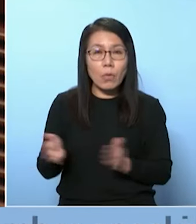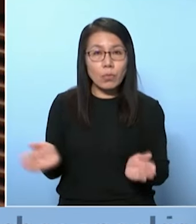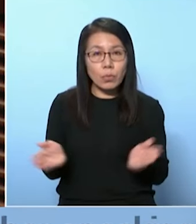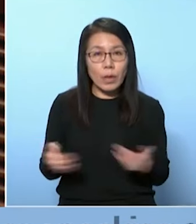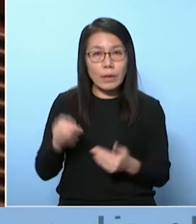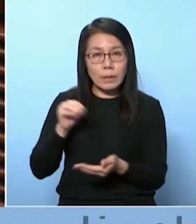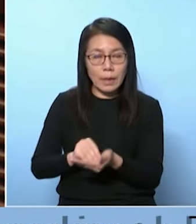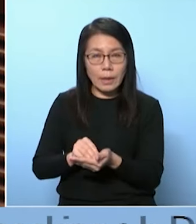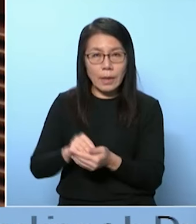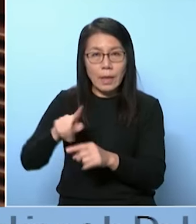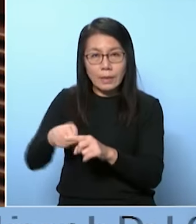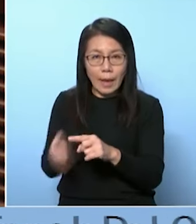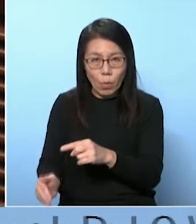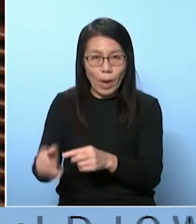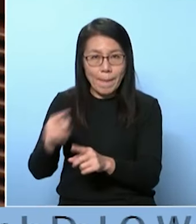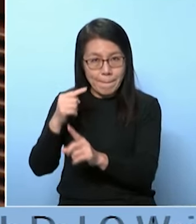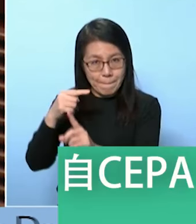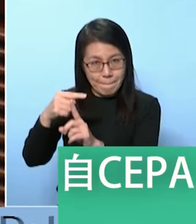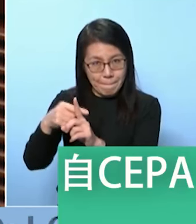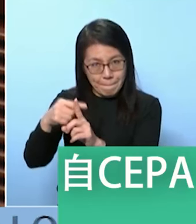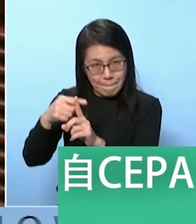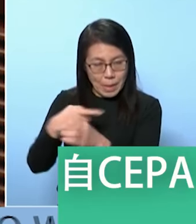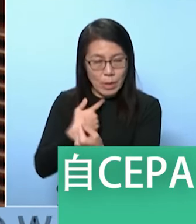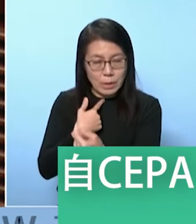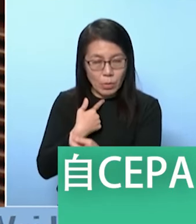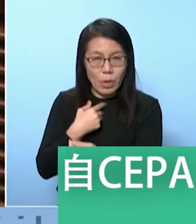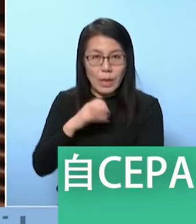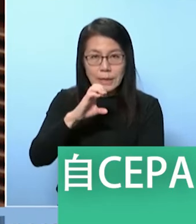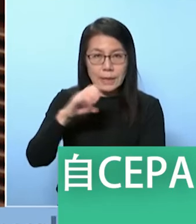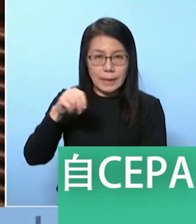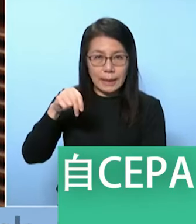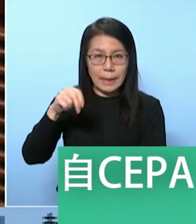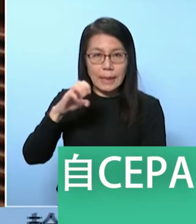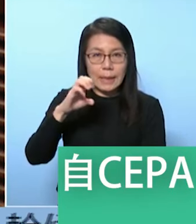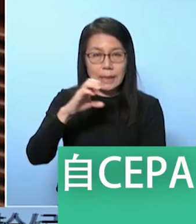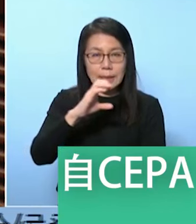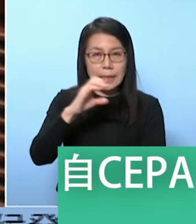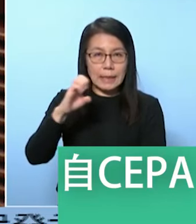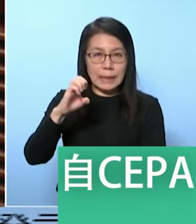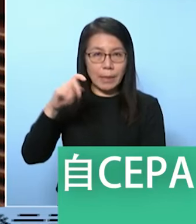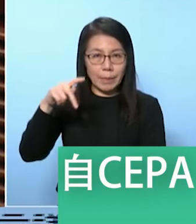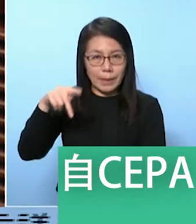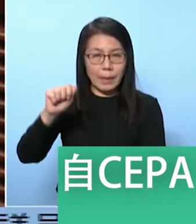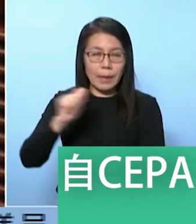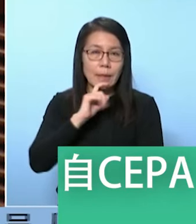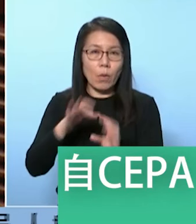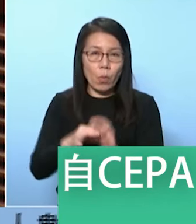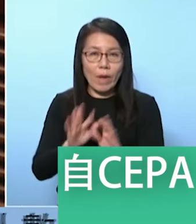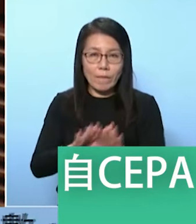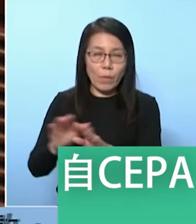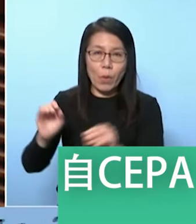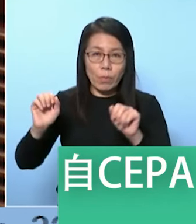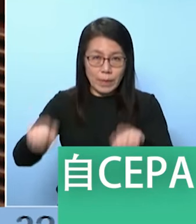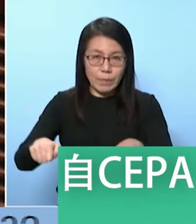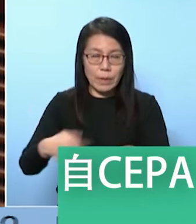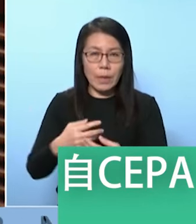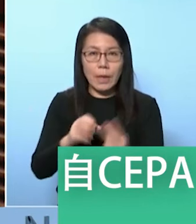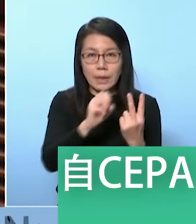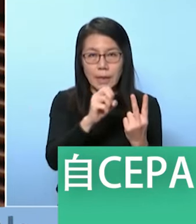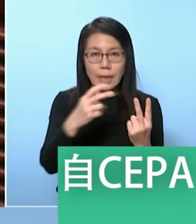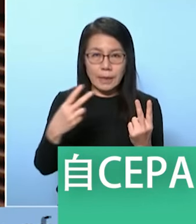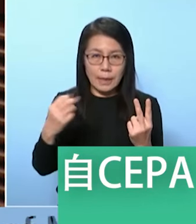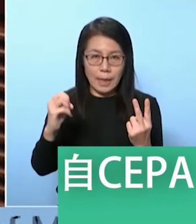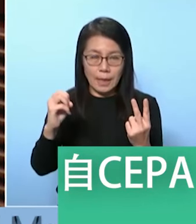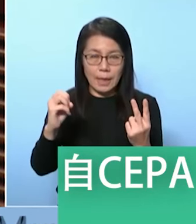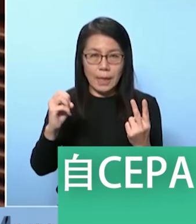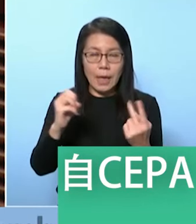動落實灣區標準。自 CEPA 服務貿易協議的修訂協議在2020